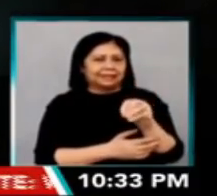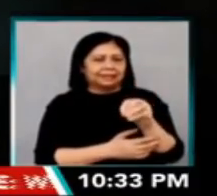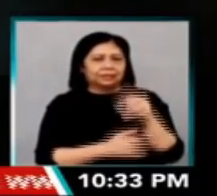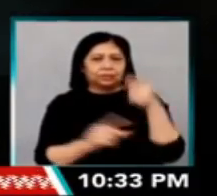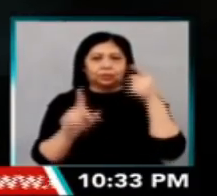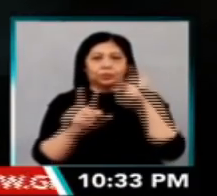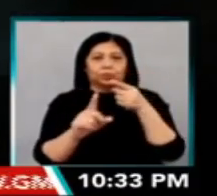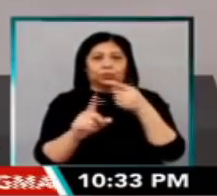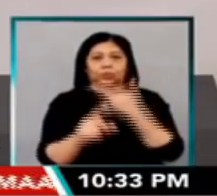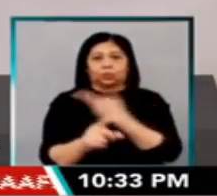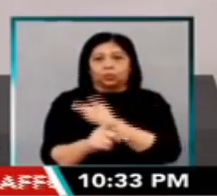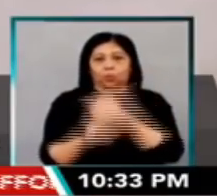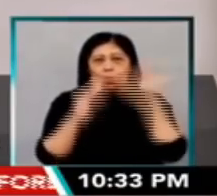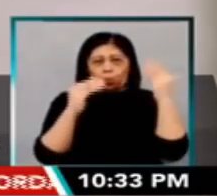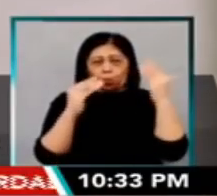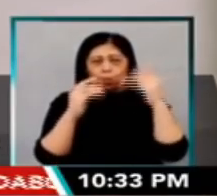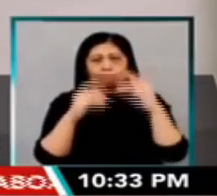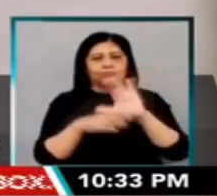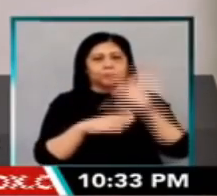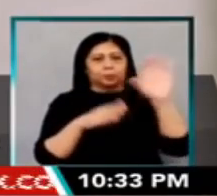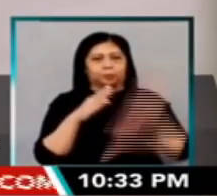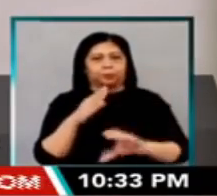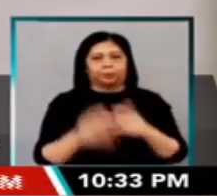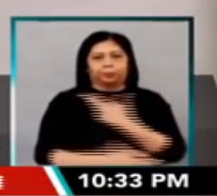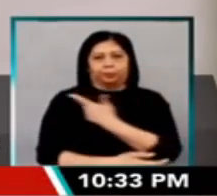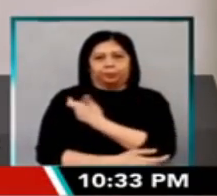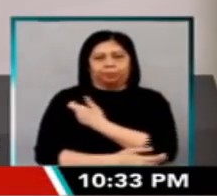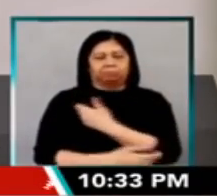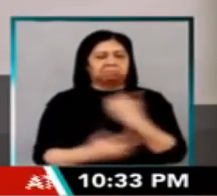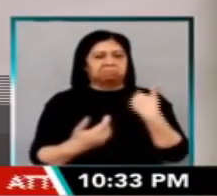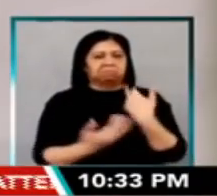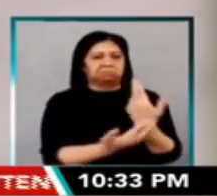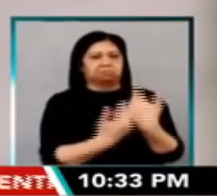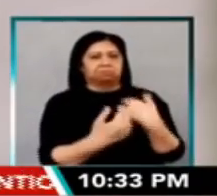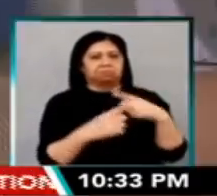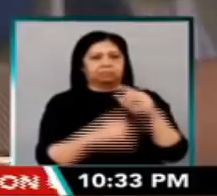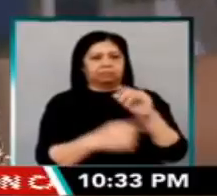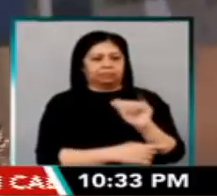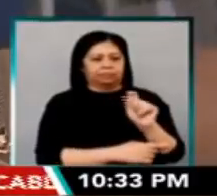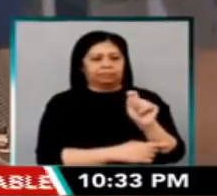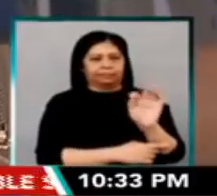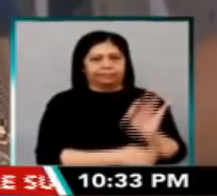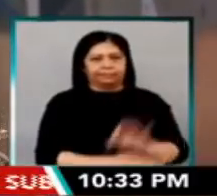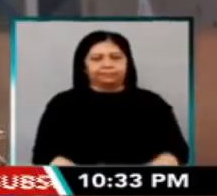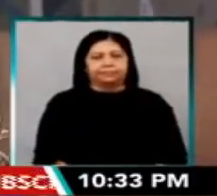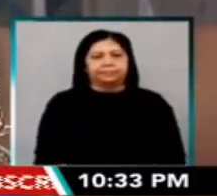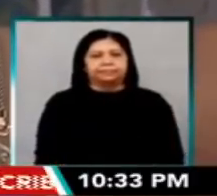ang magiging fully vaccinated na. Wala pang tugon dito ang IATF.